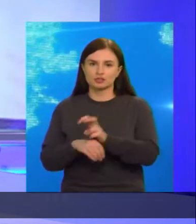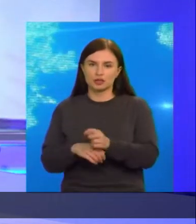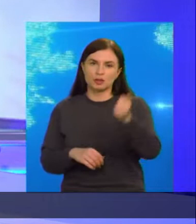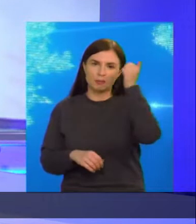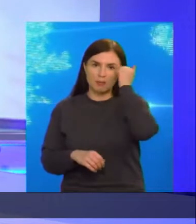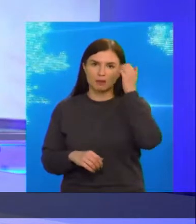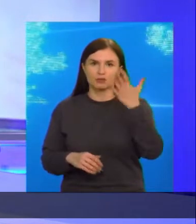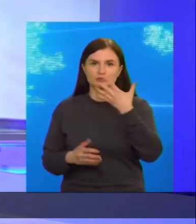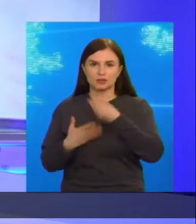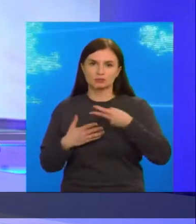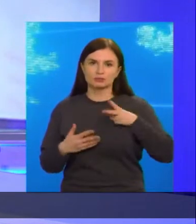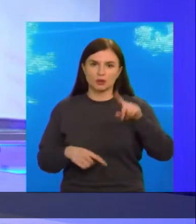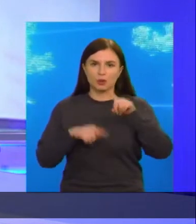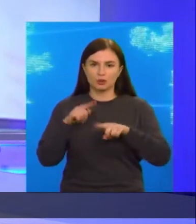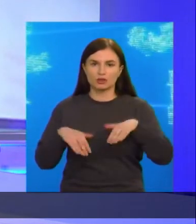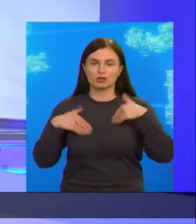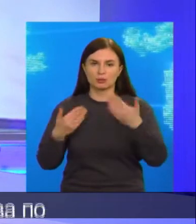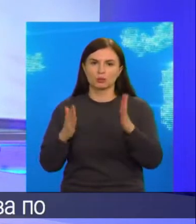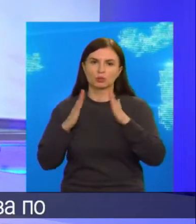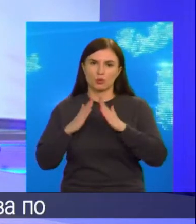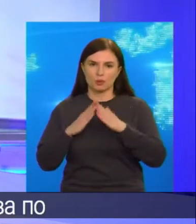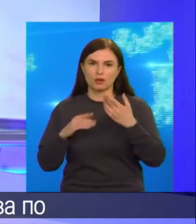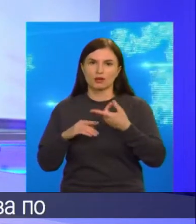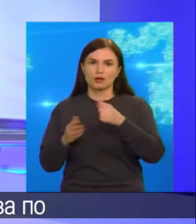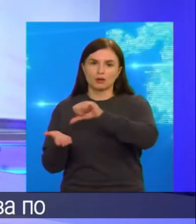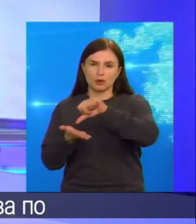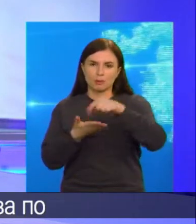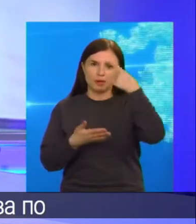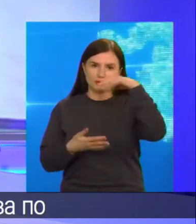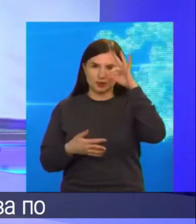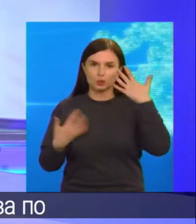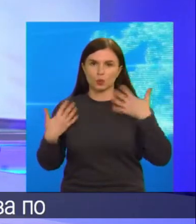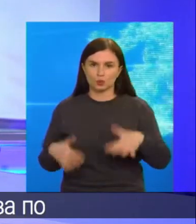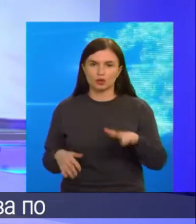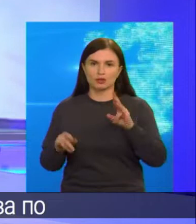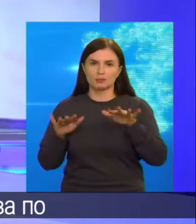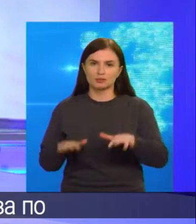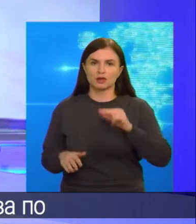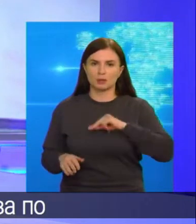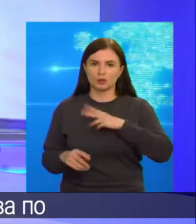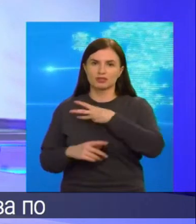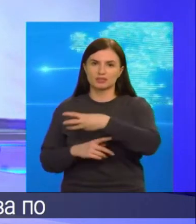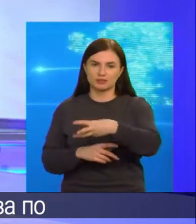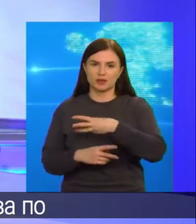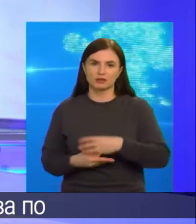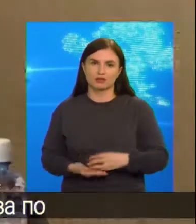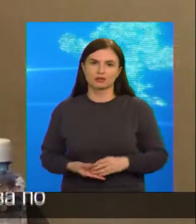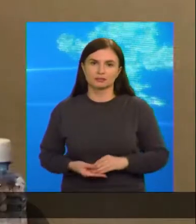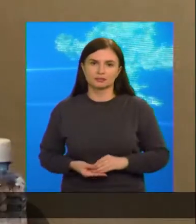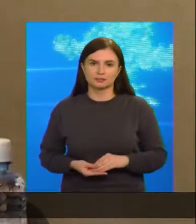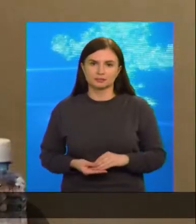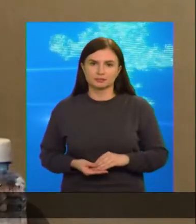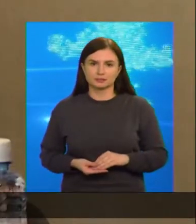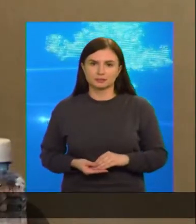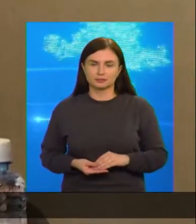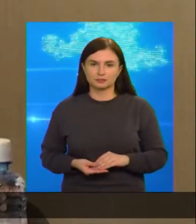памяти усопшим родственникам рекомендуют дома. Погосты уже патрулируют полицейские, а также на местах работают дезинфекторы.